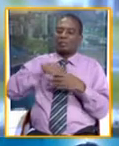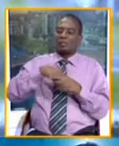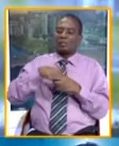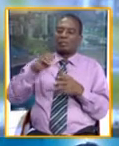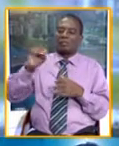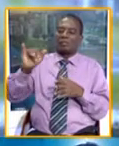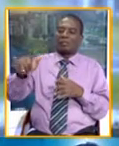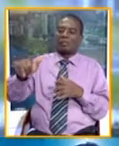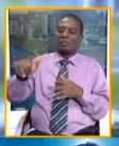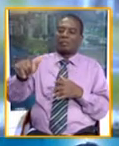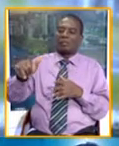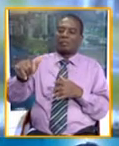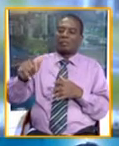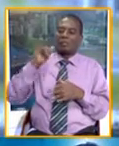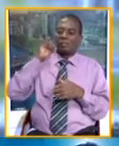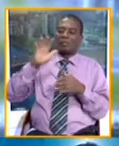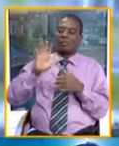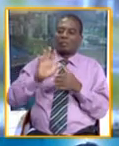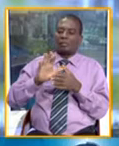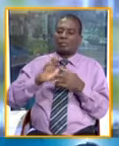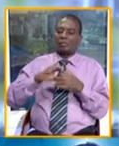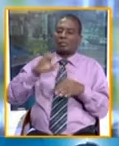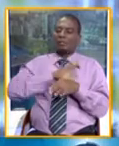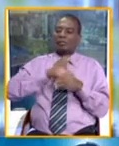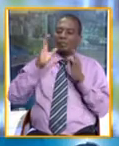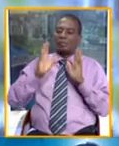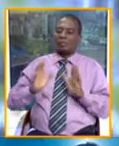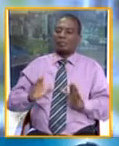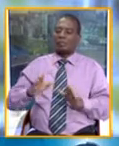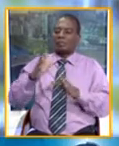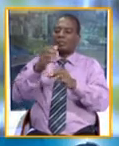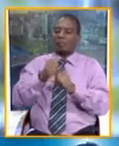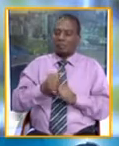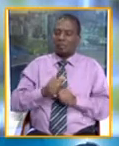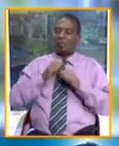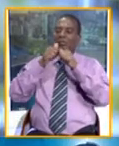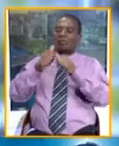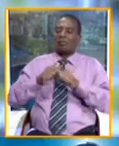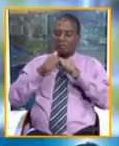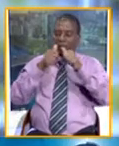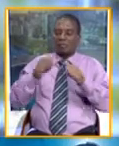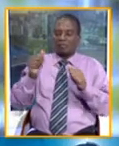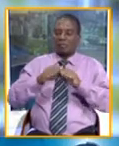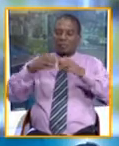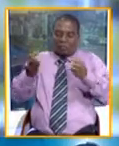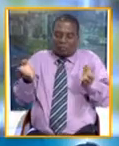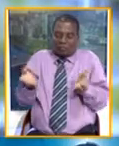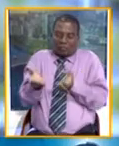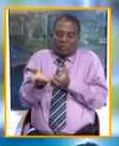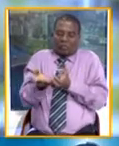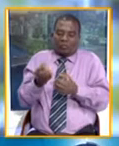commune de Cocody. Les épouses de policiers ont reçu des présents, dont des ustensiles de cuisine et des